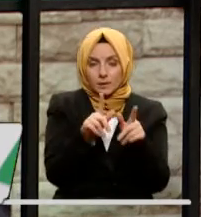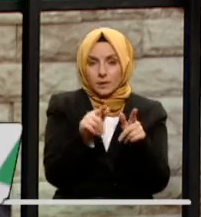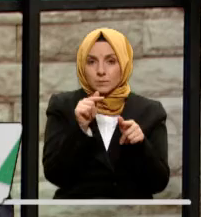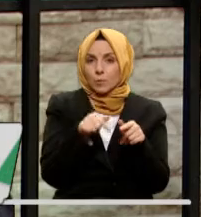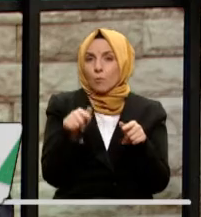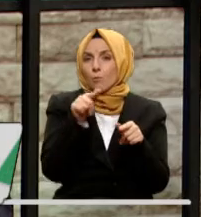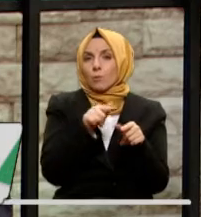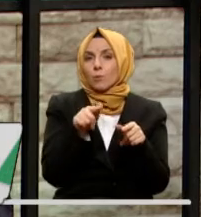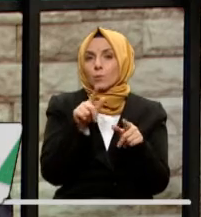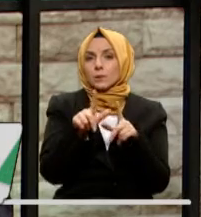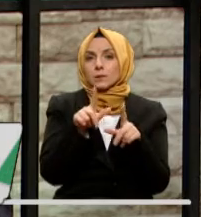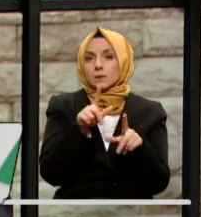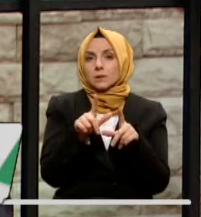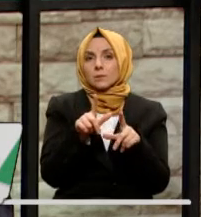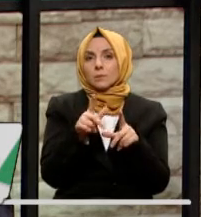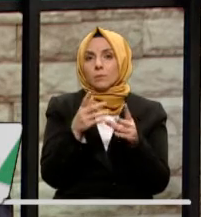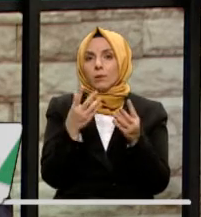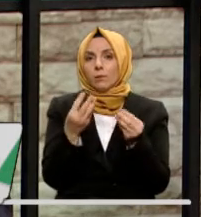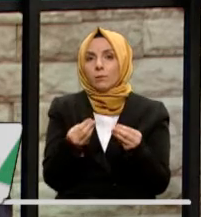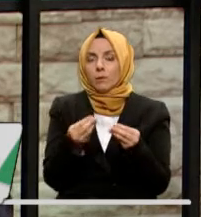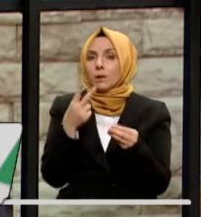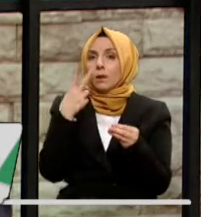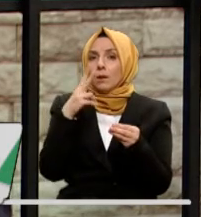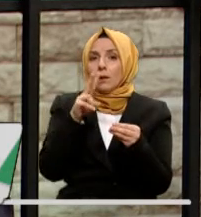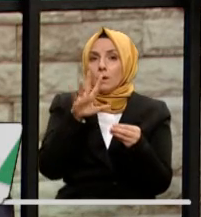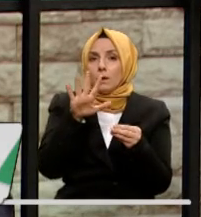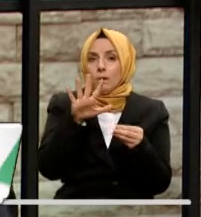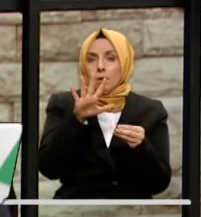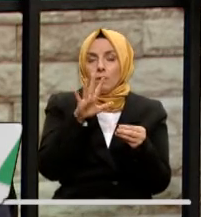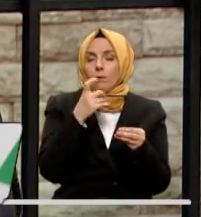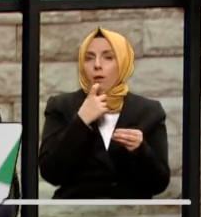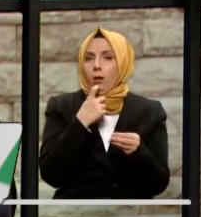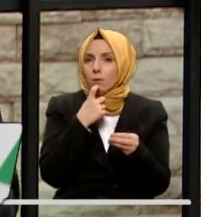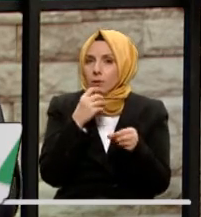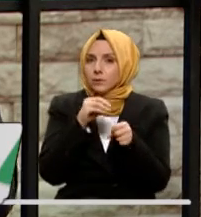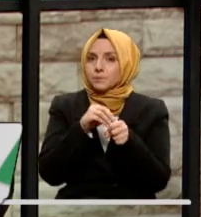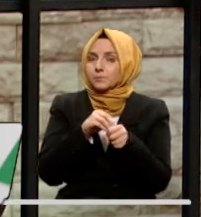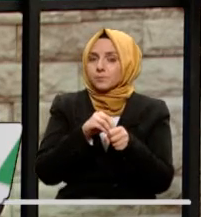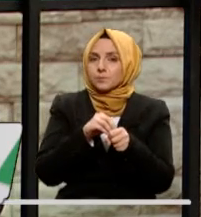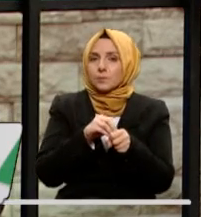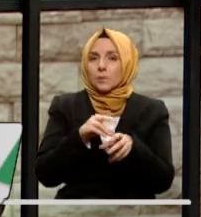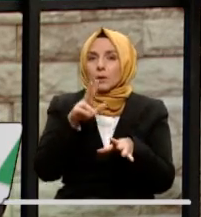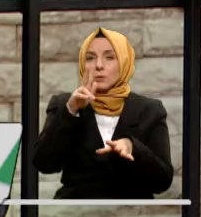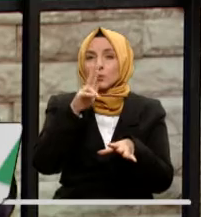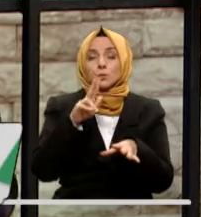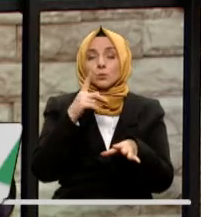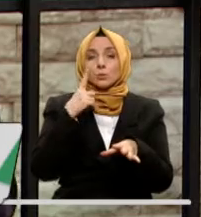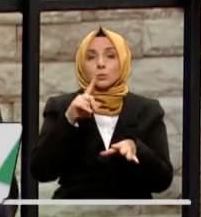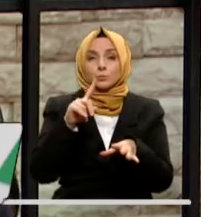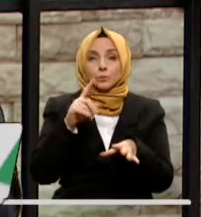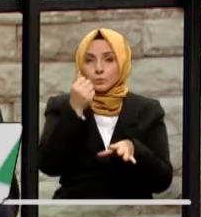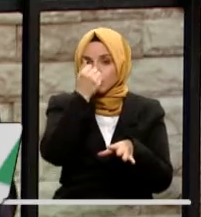2020'de hedefimiz 3 milyondu 2005 yılında güvenli kan temini projesi ile başladığımızda sadece 300000 kan toplanıyordu